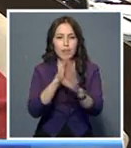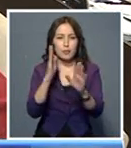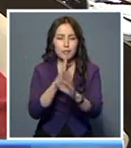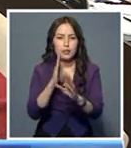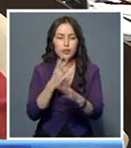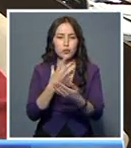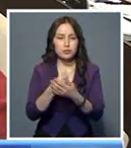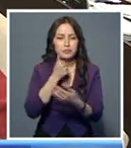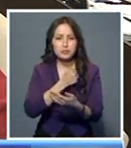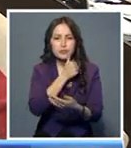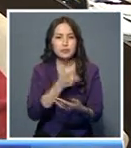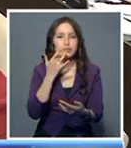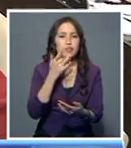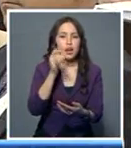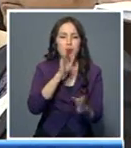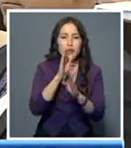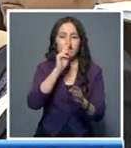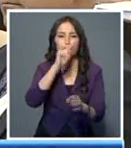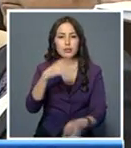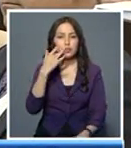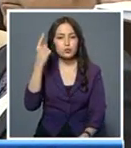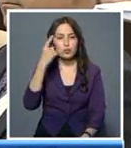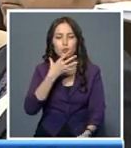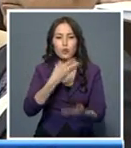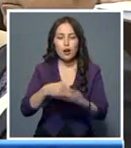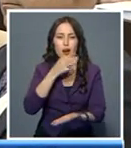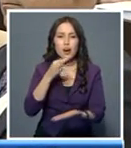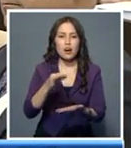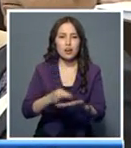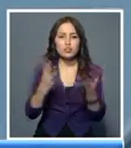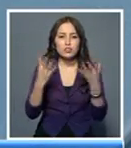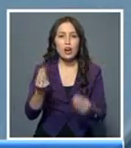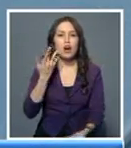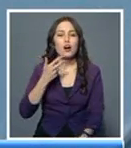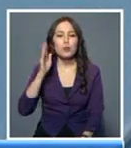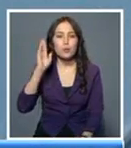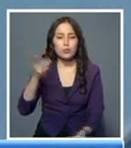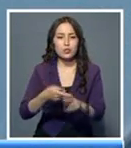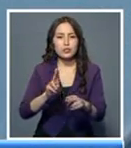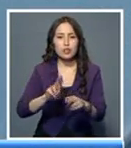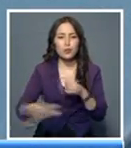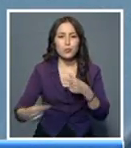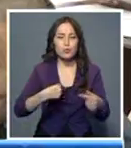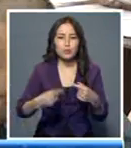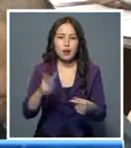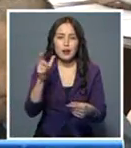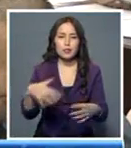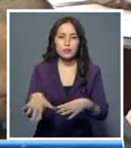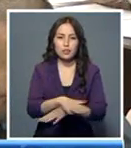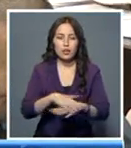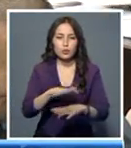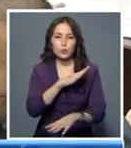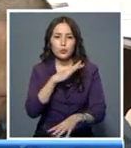катаклизмалармен жасырып келеді? Олардың жауап беретін күні келе ме? Зардап шеккен тұрғындардың